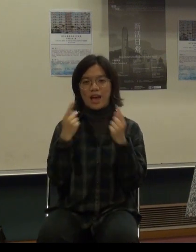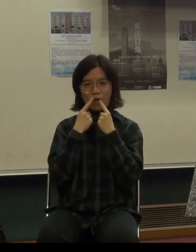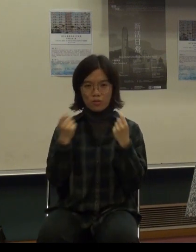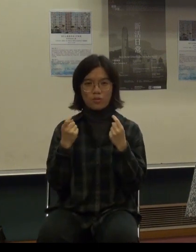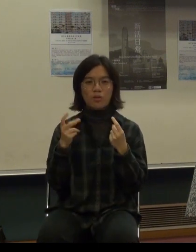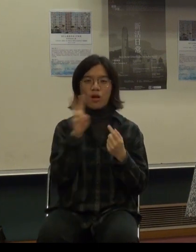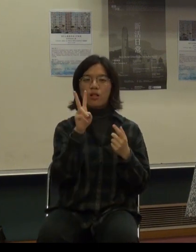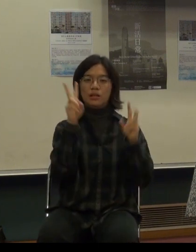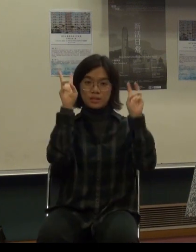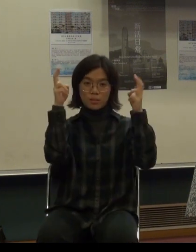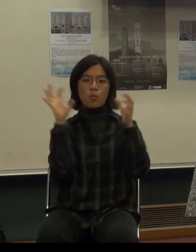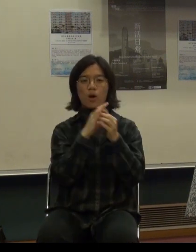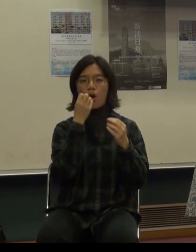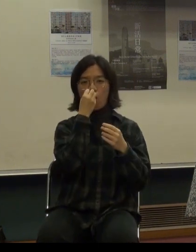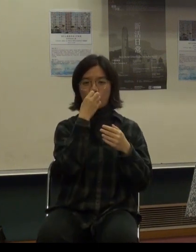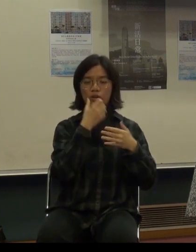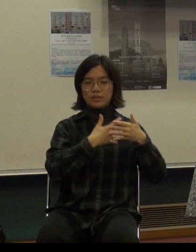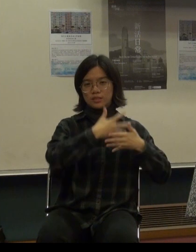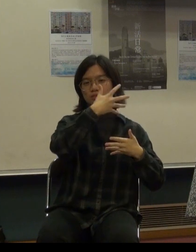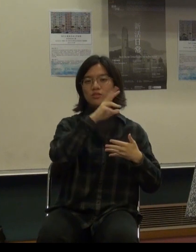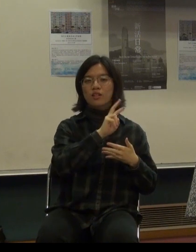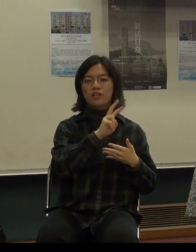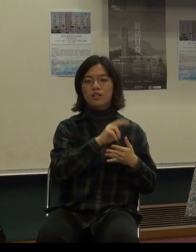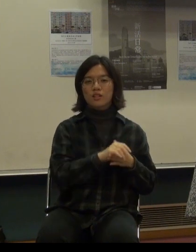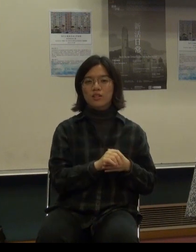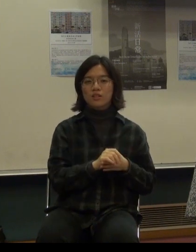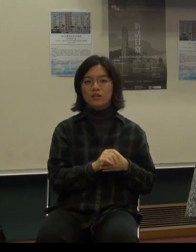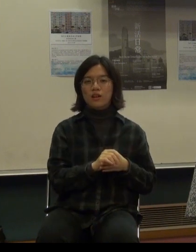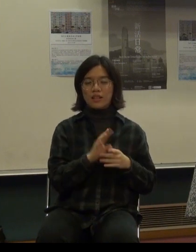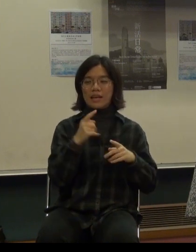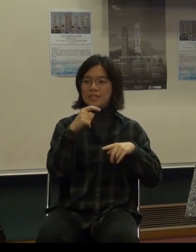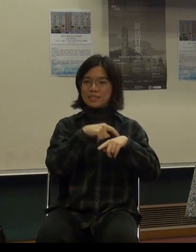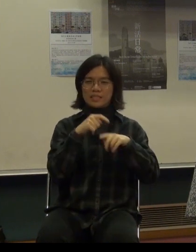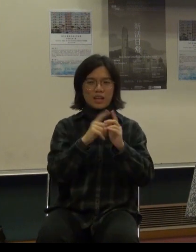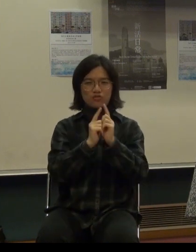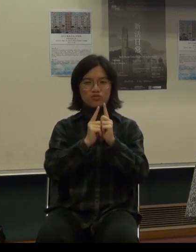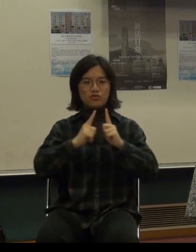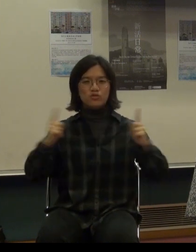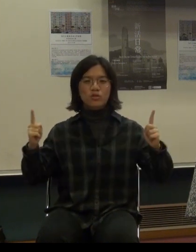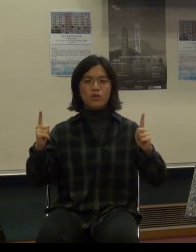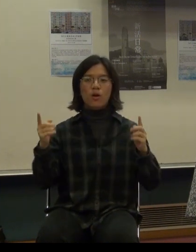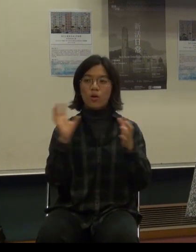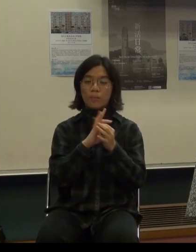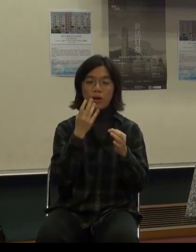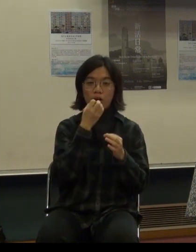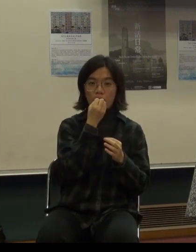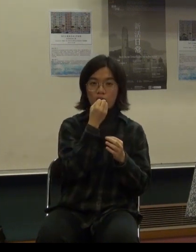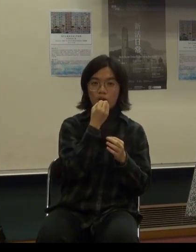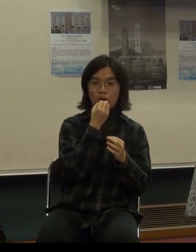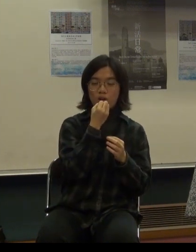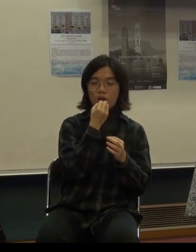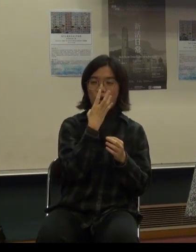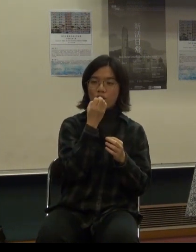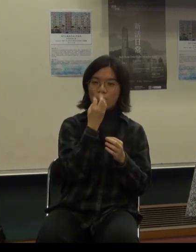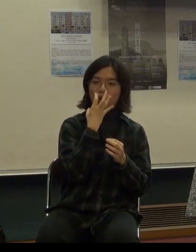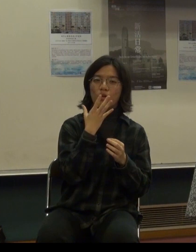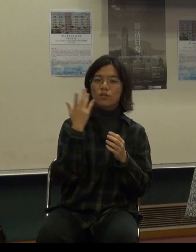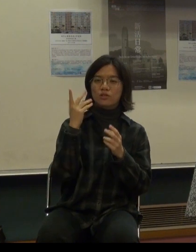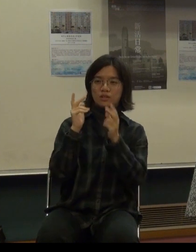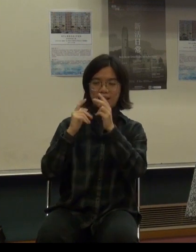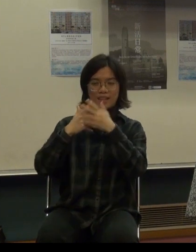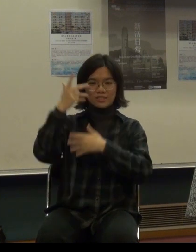建筑嘅，咁亦都系关于，但系嗰个时间嘅跨度更加长，会系关于 Stories of Hong Kong Architectural Style。